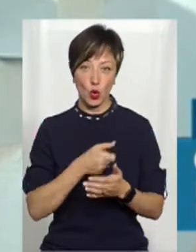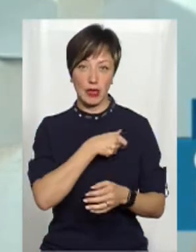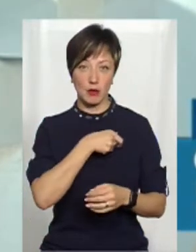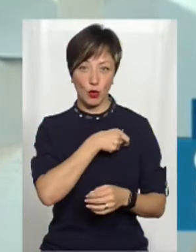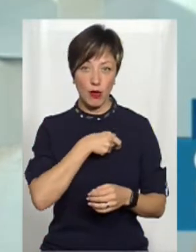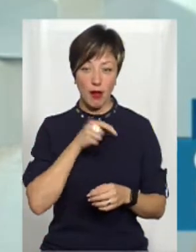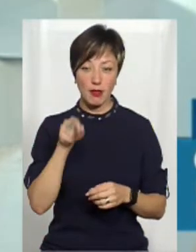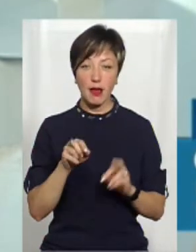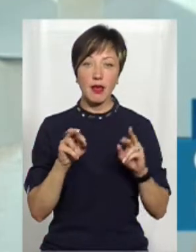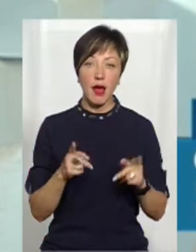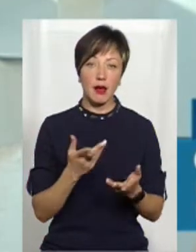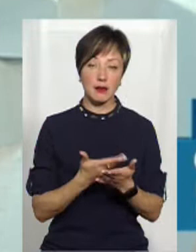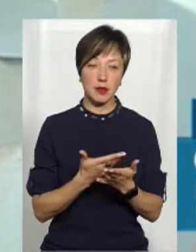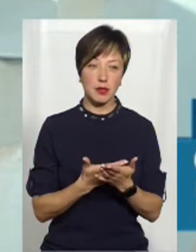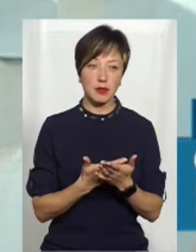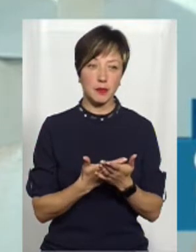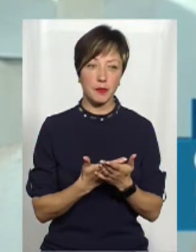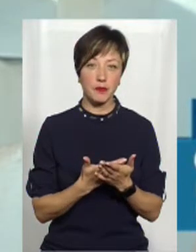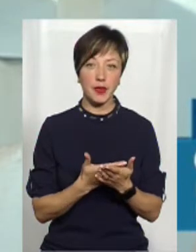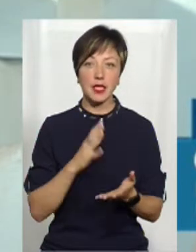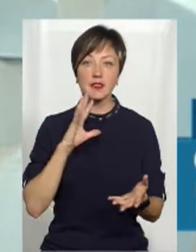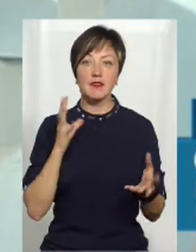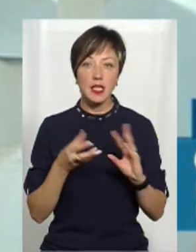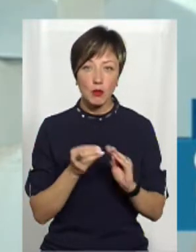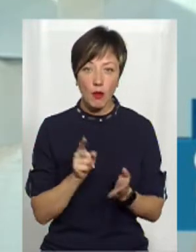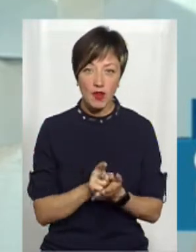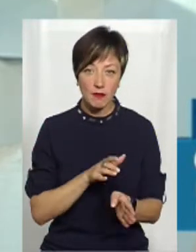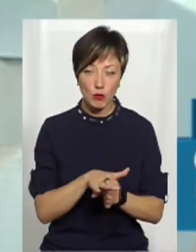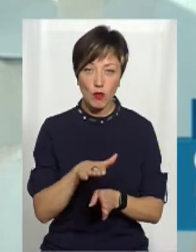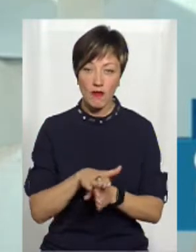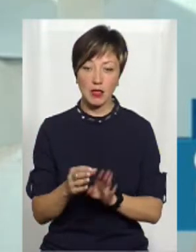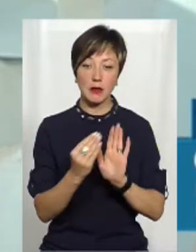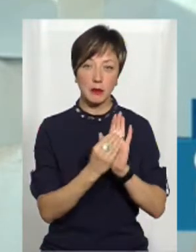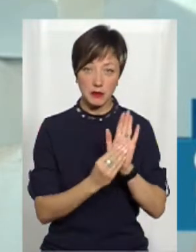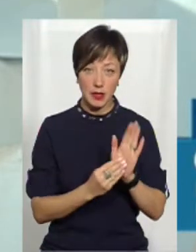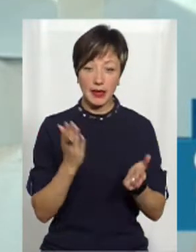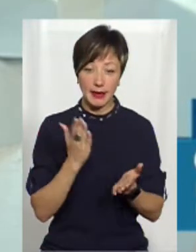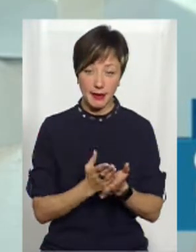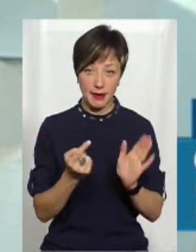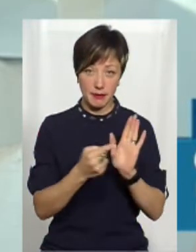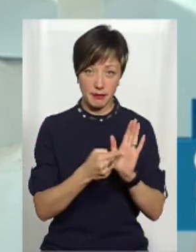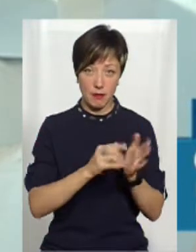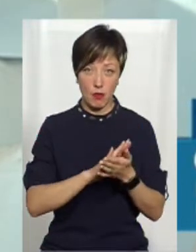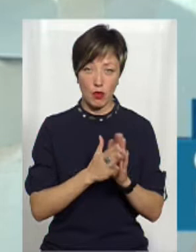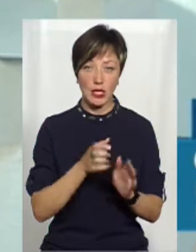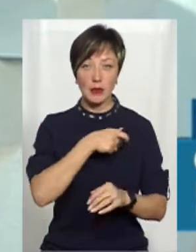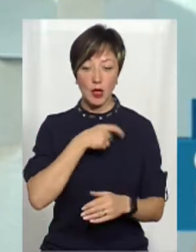депутата, як там, щодо того самого звітування. Це все прописано, і, звичайно, що депутат повинен